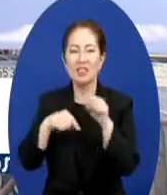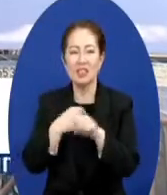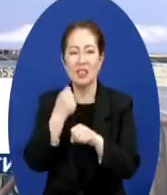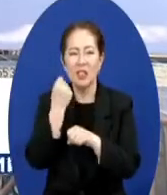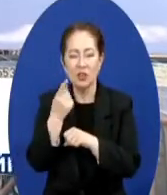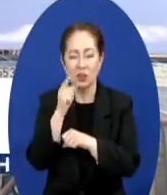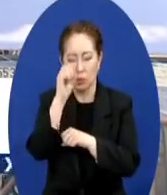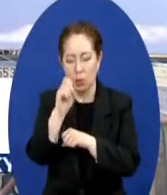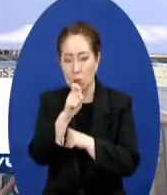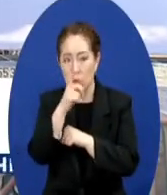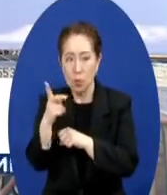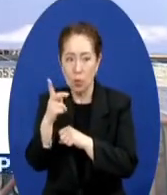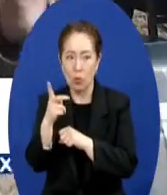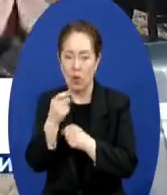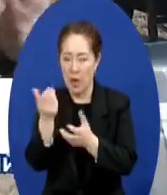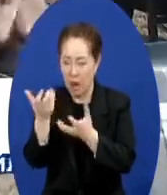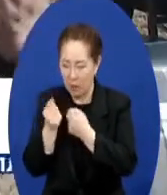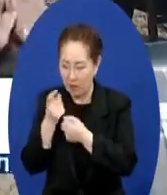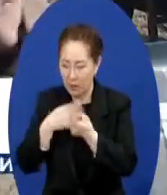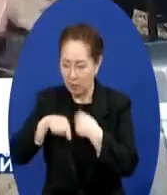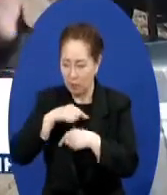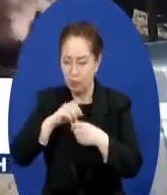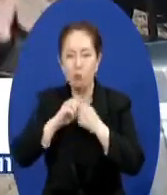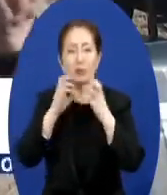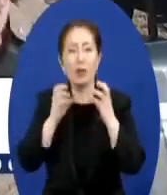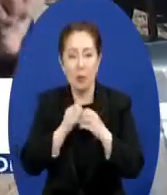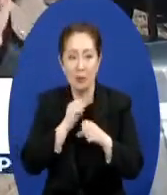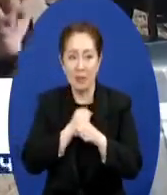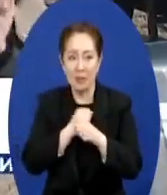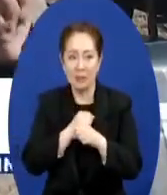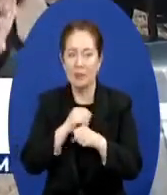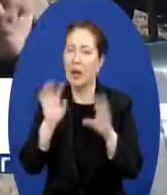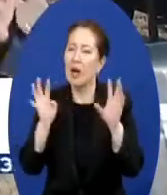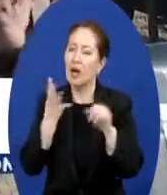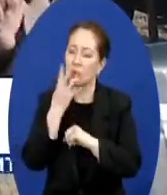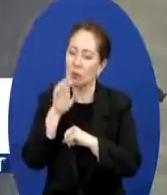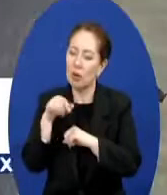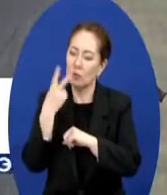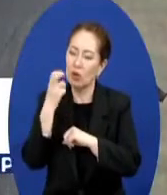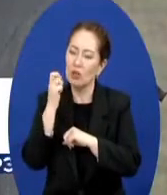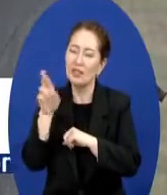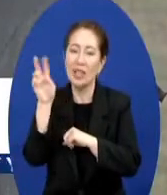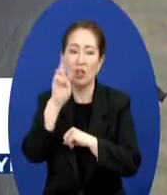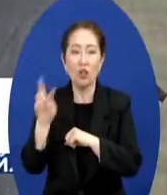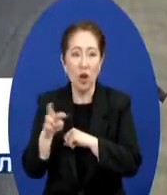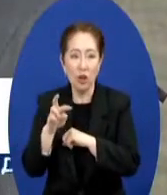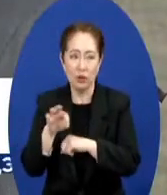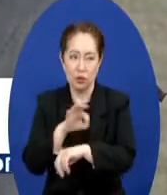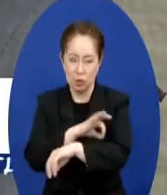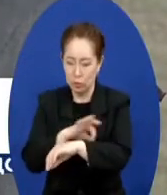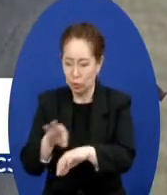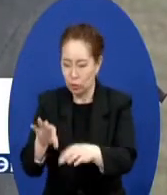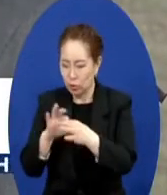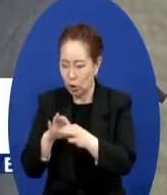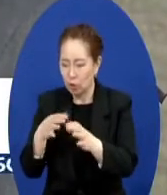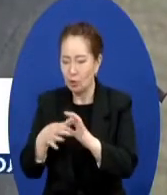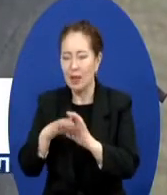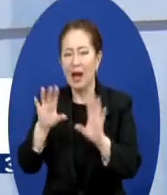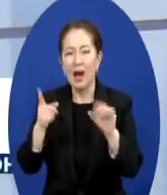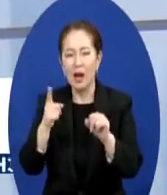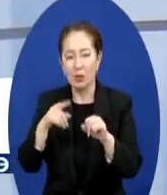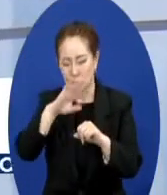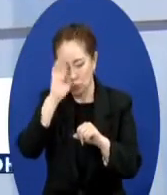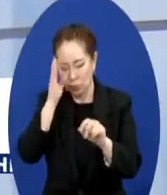хүүтэй зээлийн нөхцлөөр бүтээн байгуулалтын ажил хийн. Нийтдээ 14.2 сая Америк долларын өртөгтэй төслийн хүрээнд 11